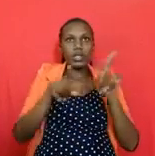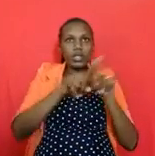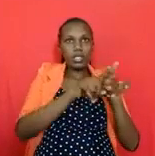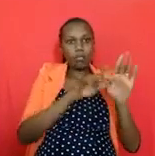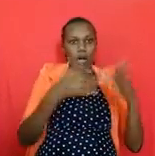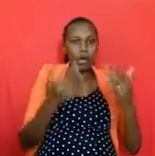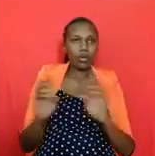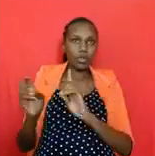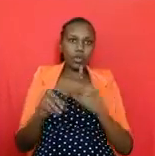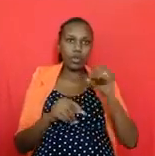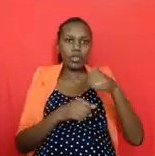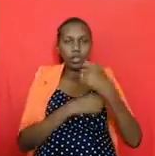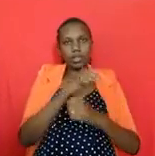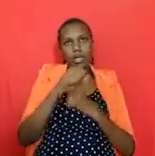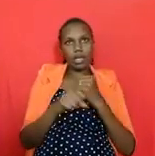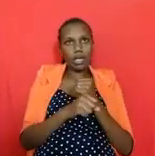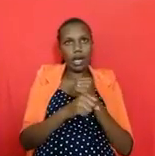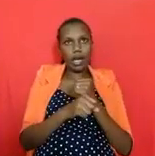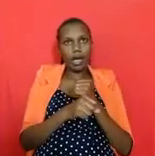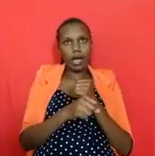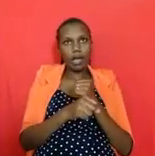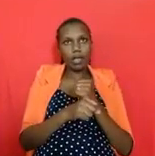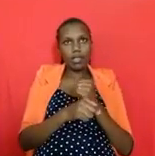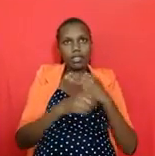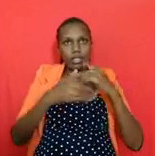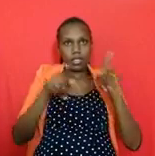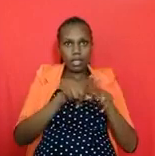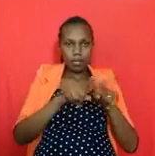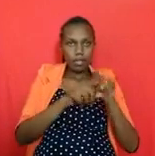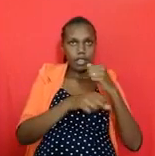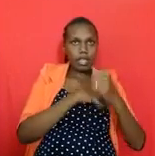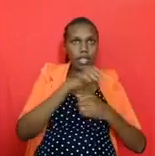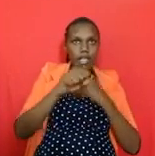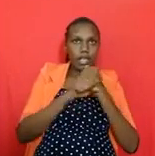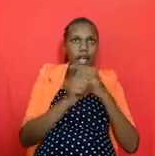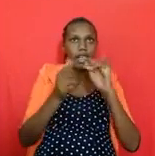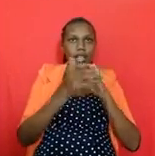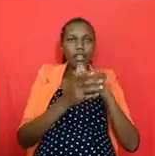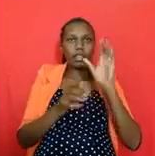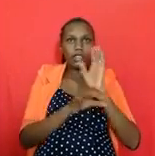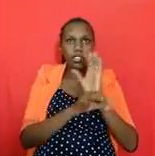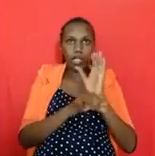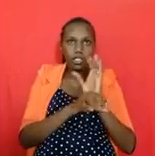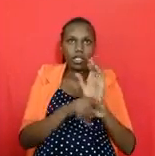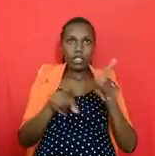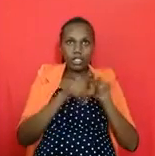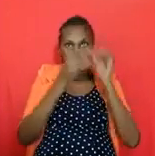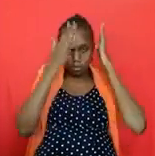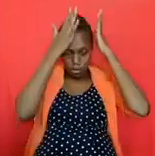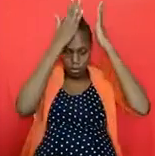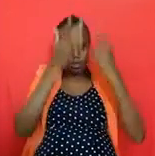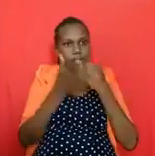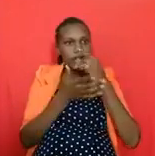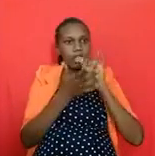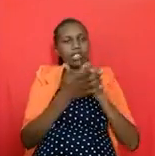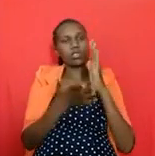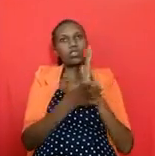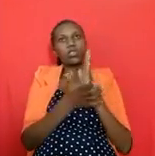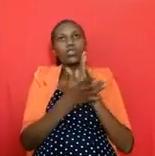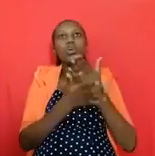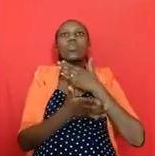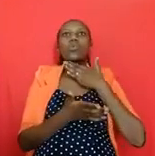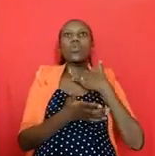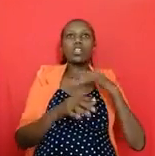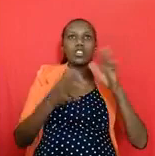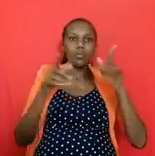hota kuwaka mwako yu, mwako usio, dini wa kathidru na niwe mudhikavu. Au gire noo edemu no,